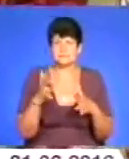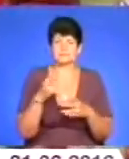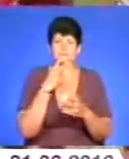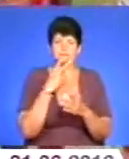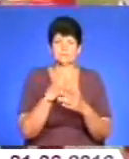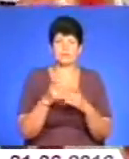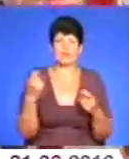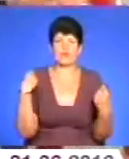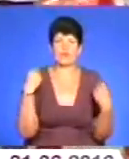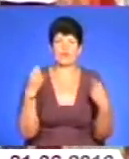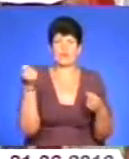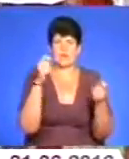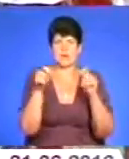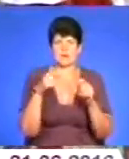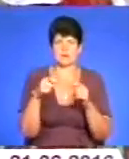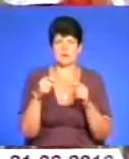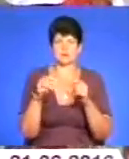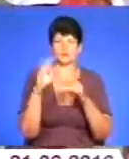– вбирання тополі.